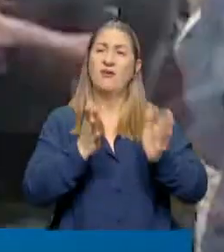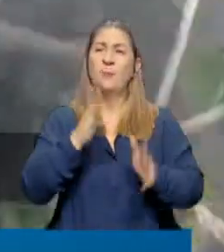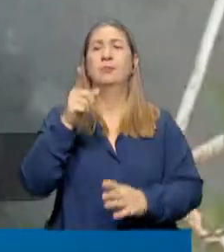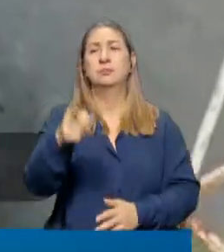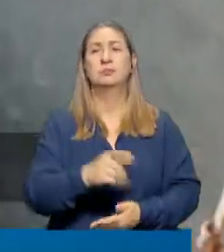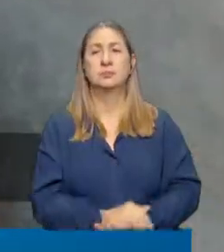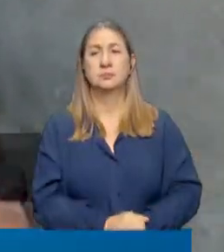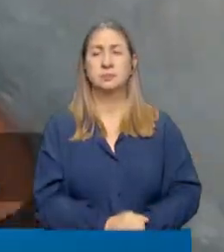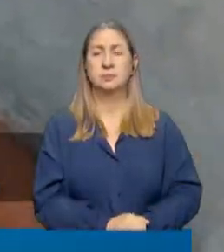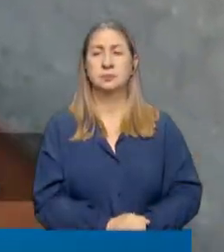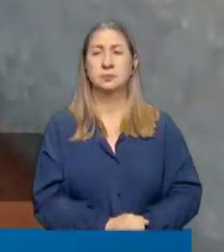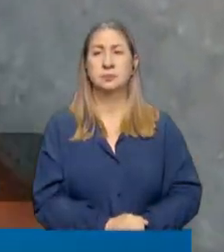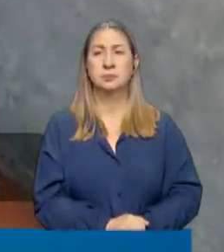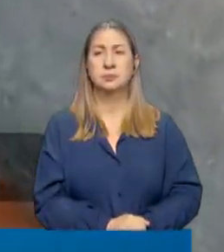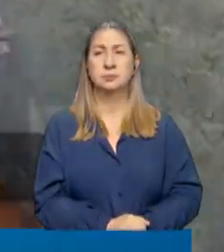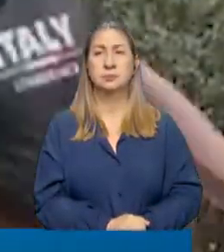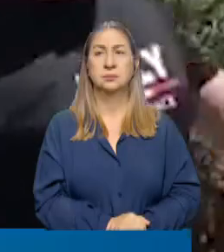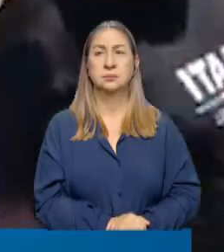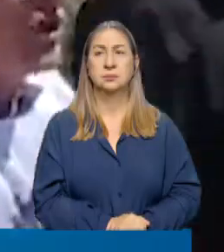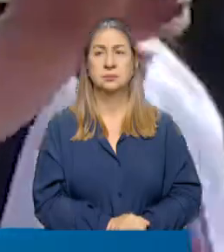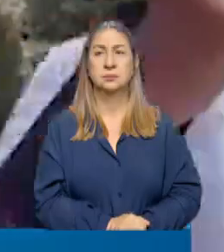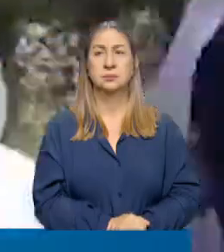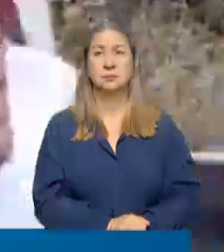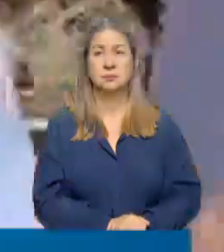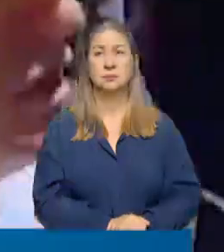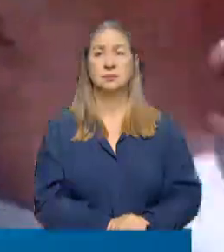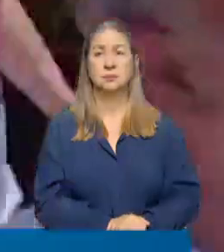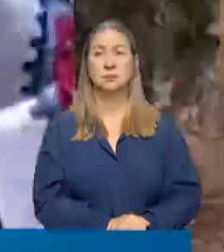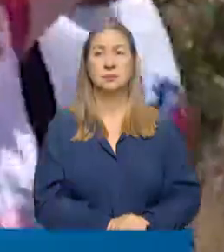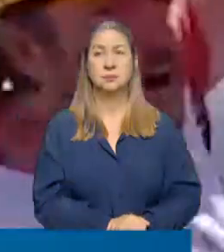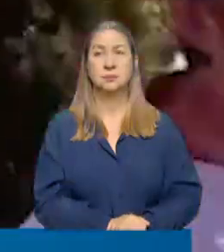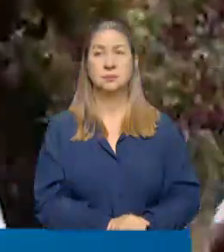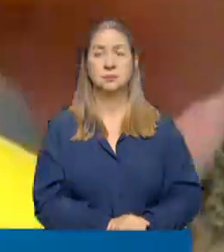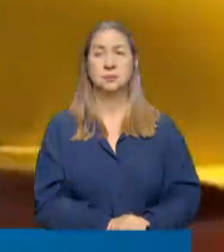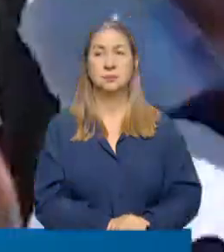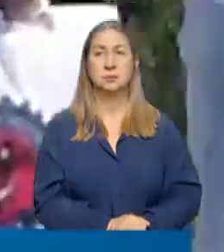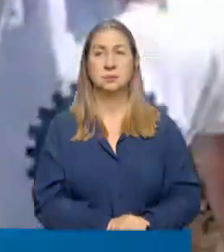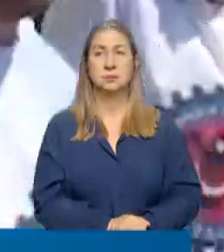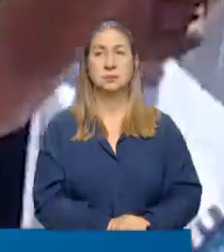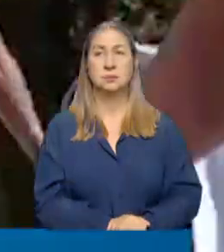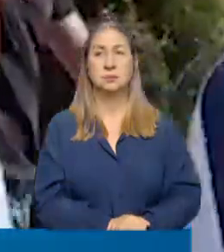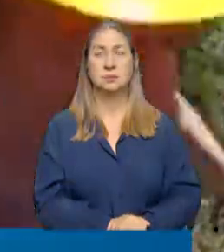edecekler. Haklı mücadelemizin sonuna kadar arkasındayız. Kömür vatandır, vatan satılmaz.